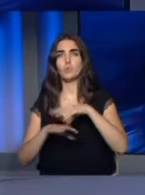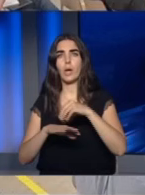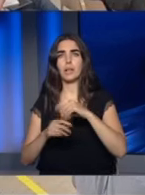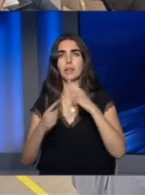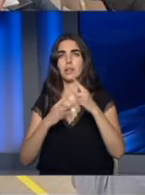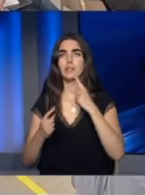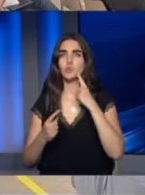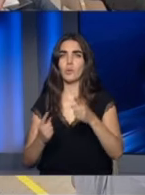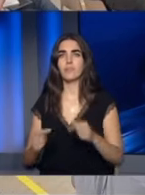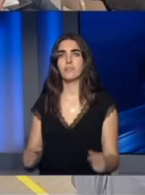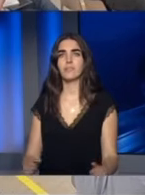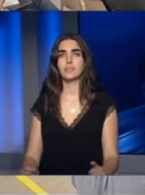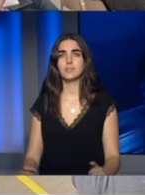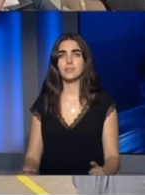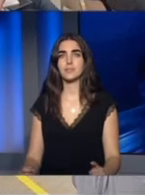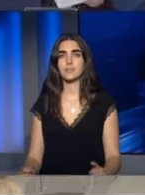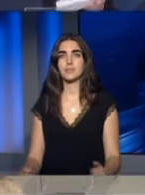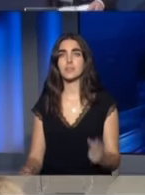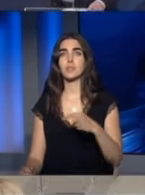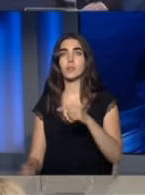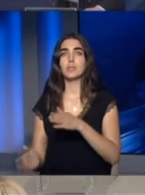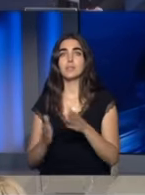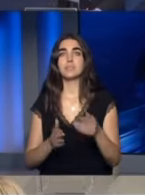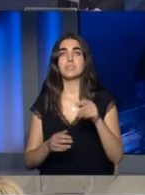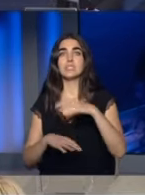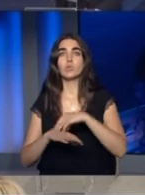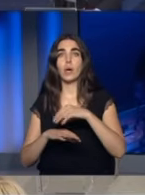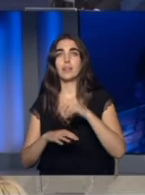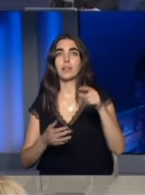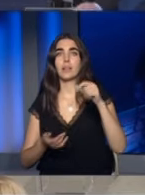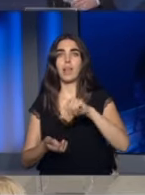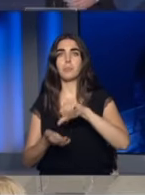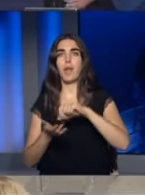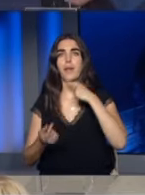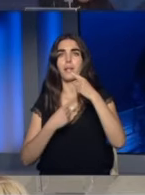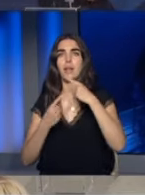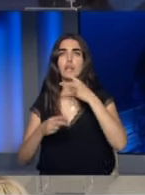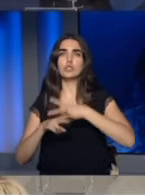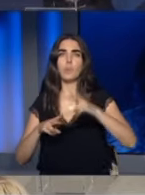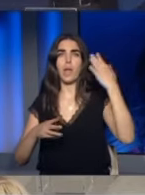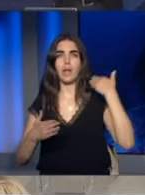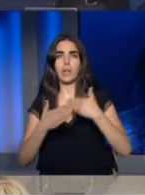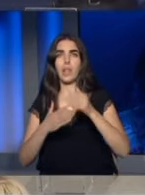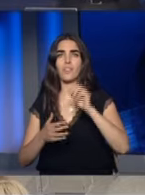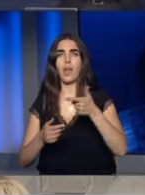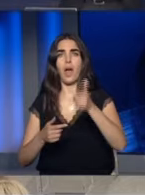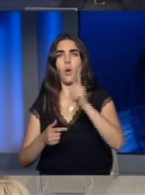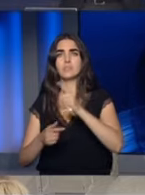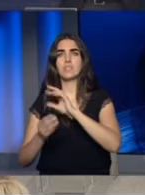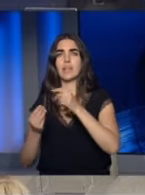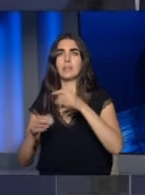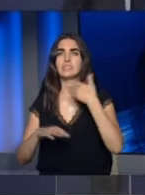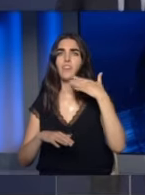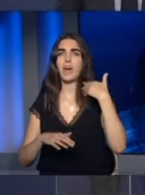ومصالحها في السويد وكان الاتهام السويدي لطهران قد حصل بعد اسبوعين على اطلاق اعيره ناريه قرب السفاره الاسرائيليه في